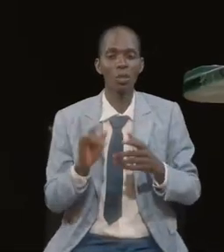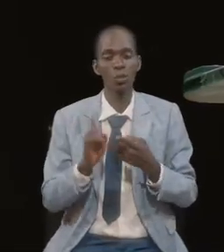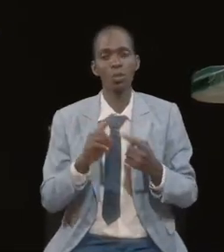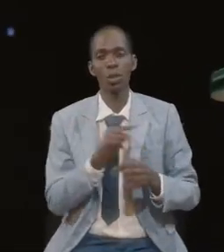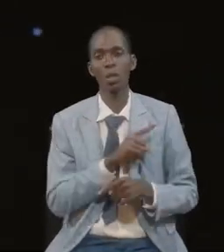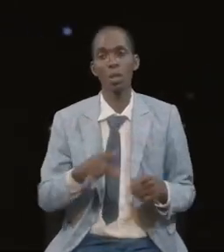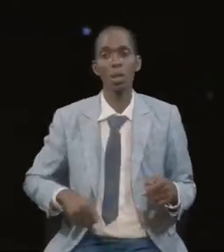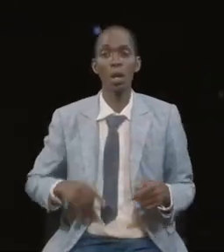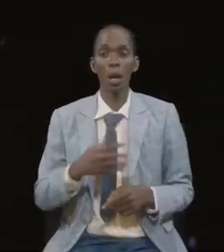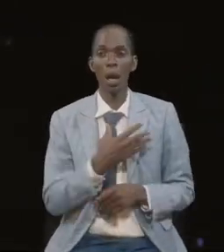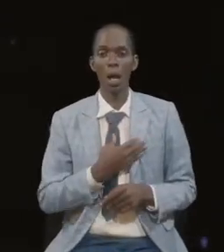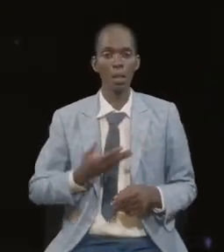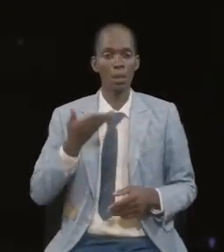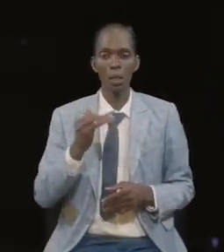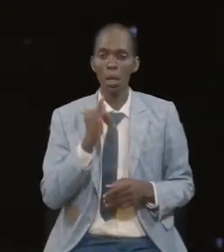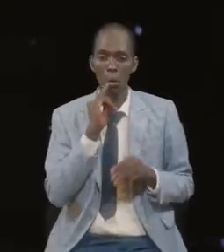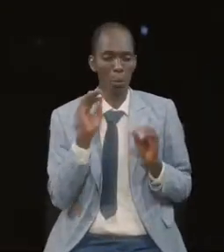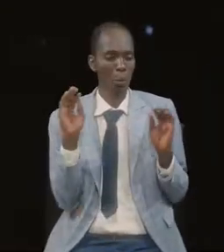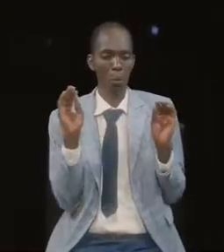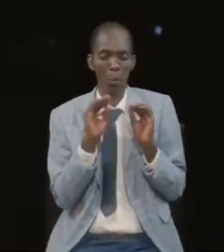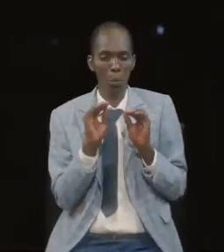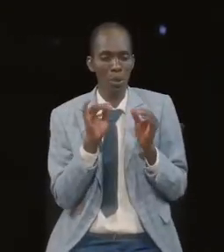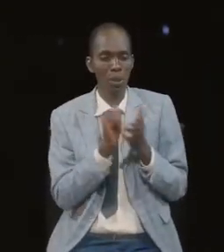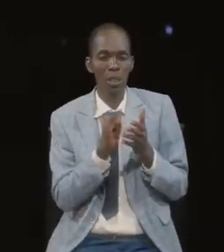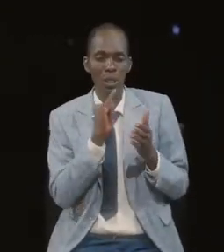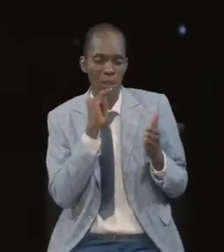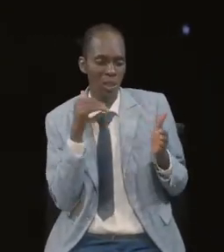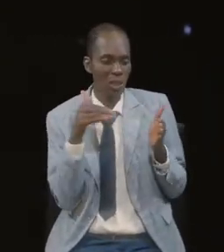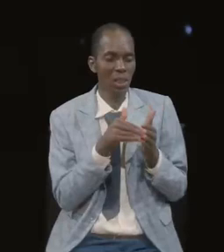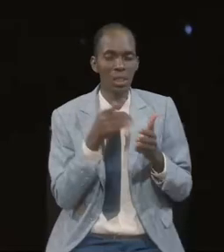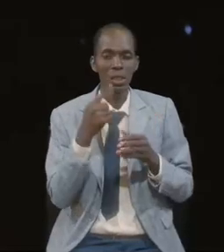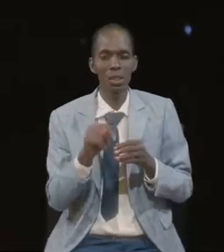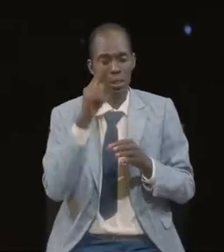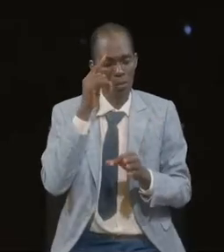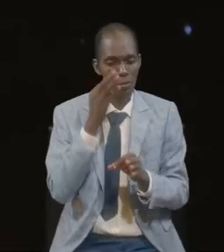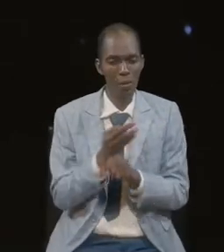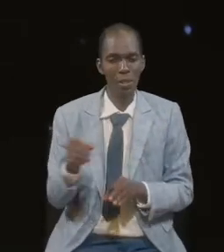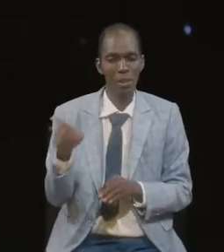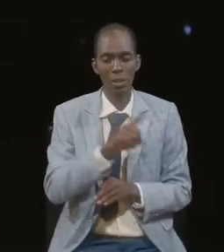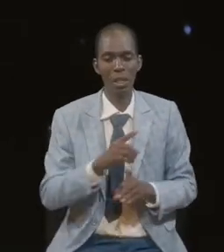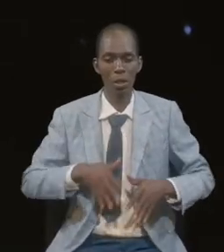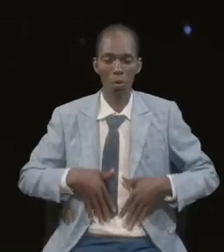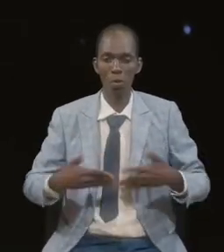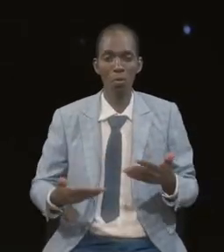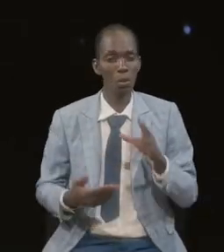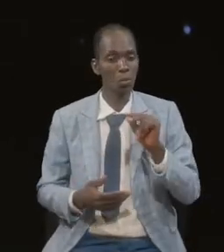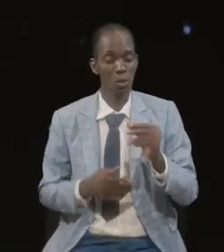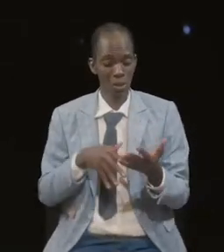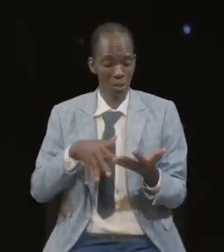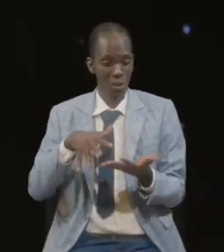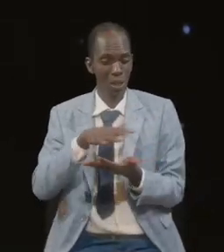étant consacrés au Seigneur. Il n'y a rien en eux qui soit contraire à la foi qu'ils professent. Alors, ce sont des